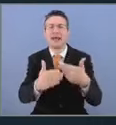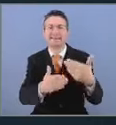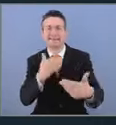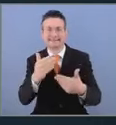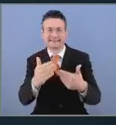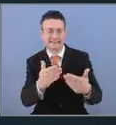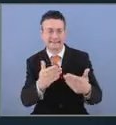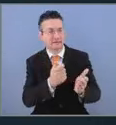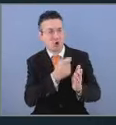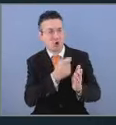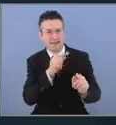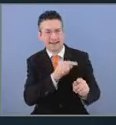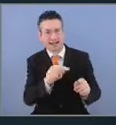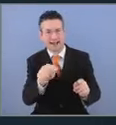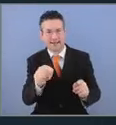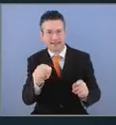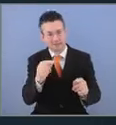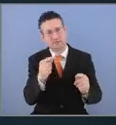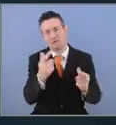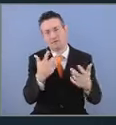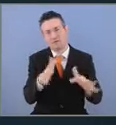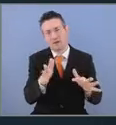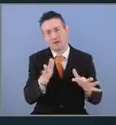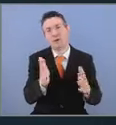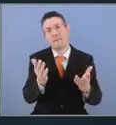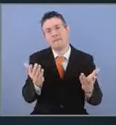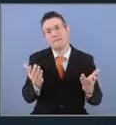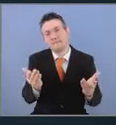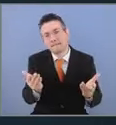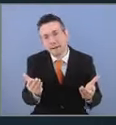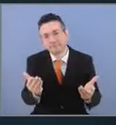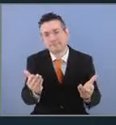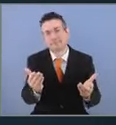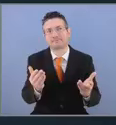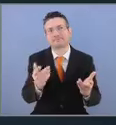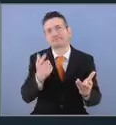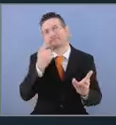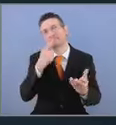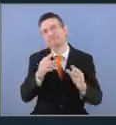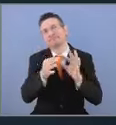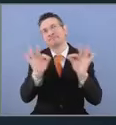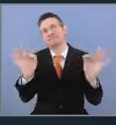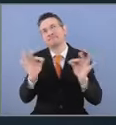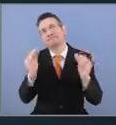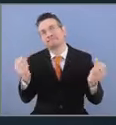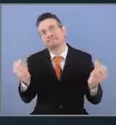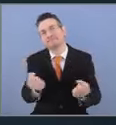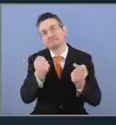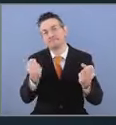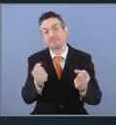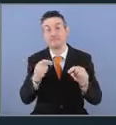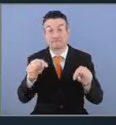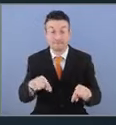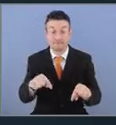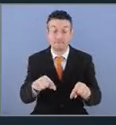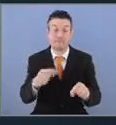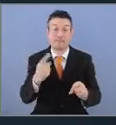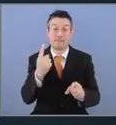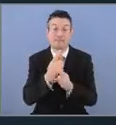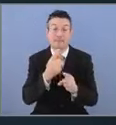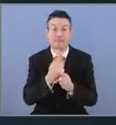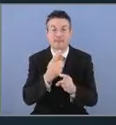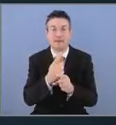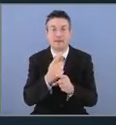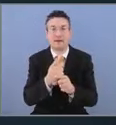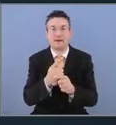diciamo così che, per usare uno slogan, ora in questo momento sarebbe necessario chiudere il cerchio, diciamo, non